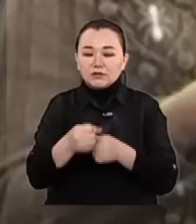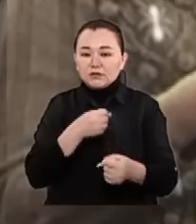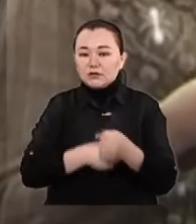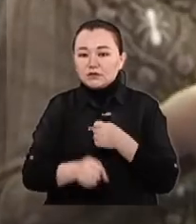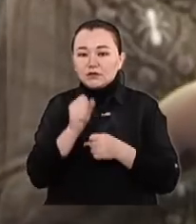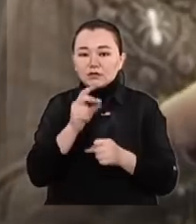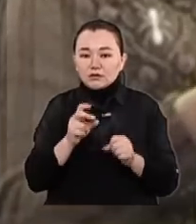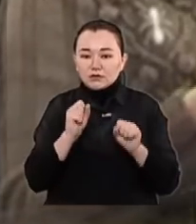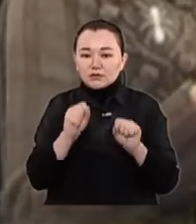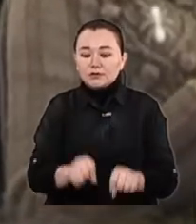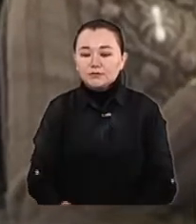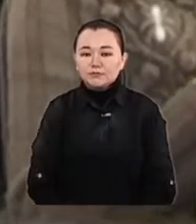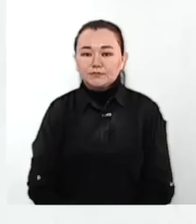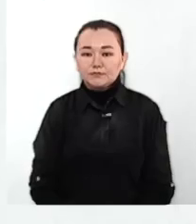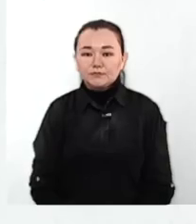коргомак?